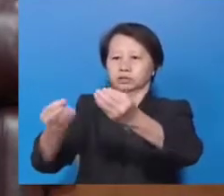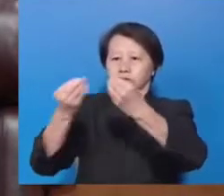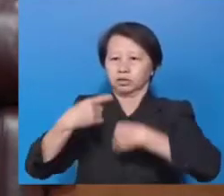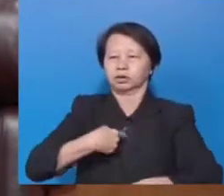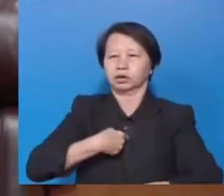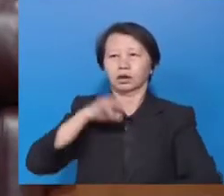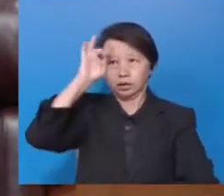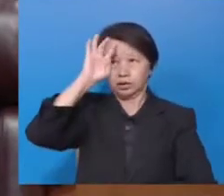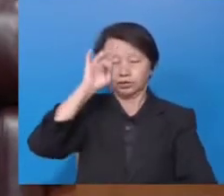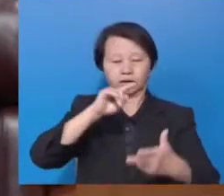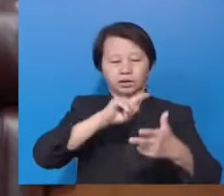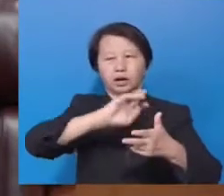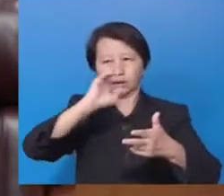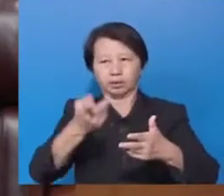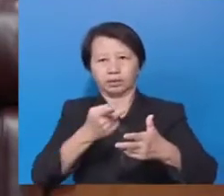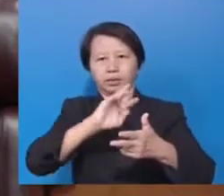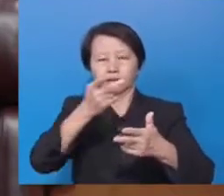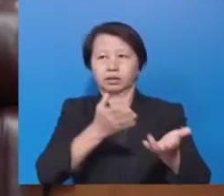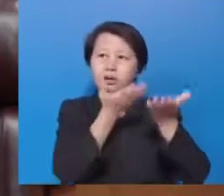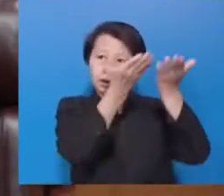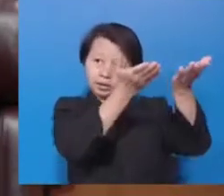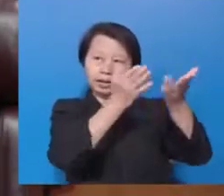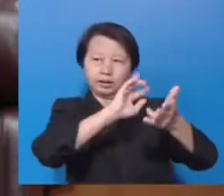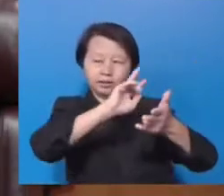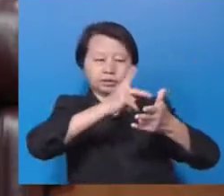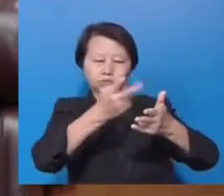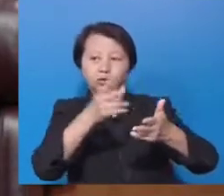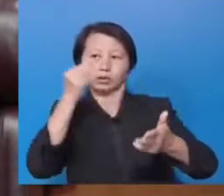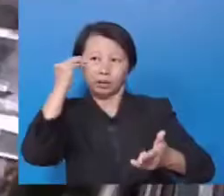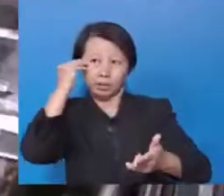diberi kepada Syaikh akan bawa ke sini ke peringkat lebih atas maka CFC